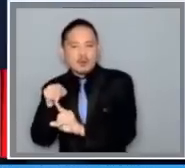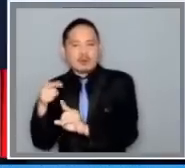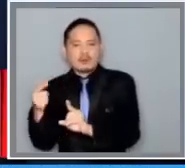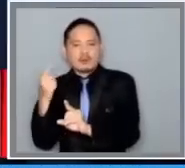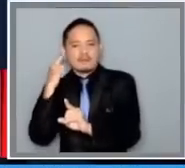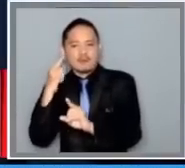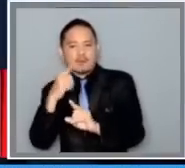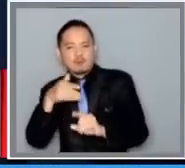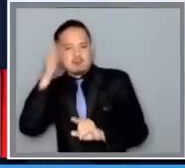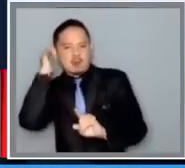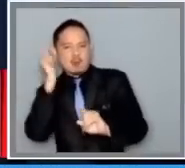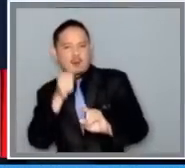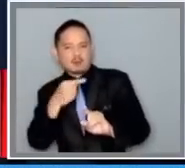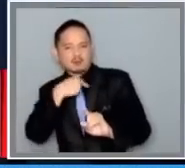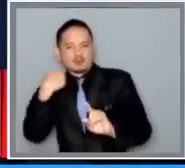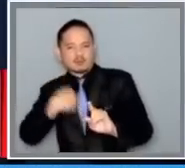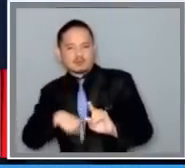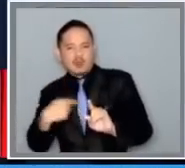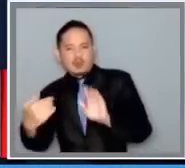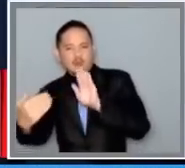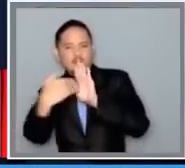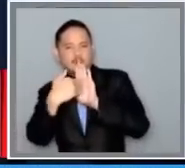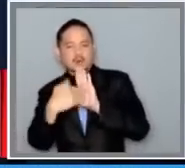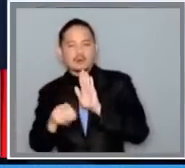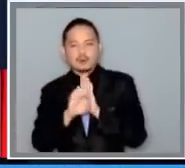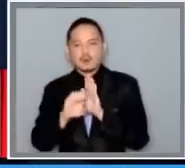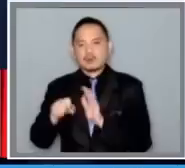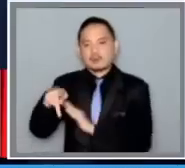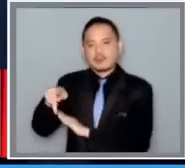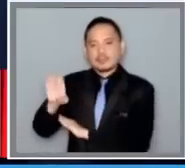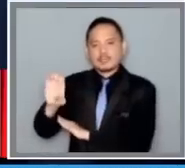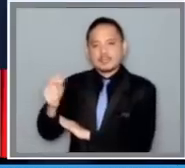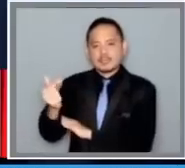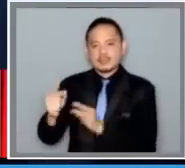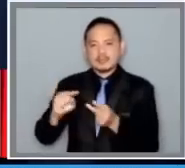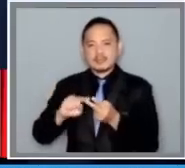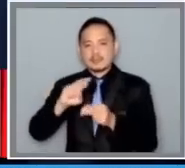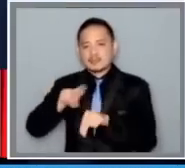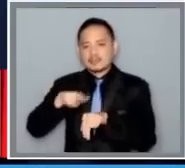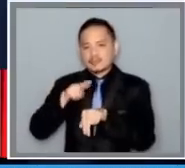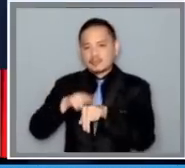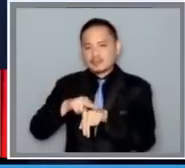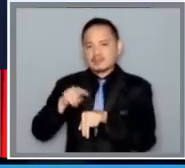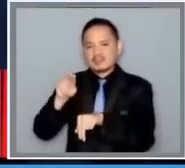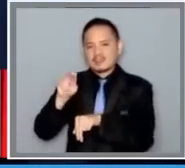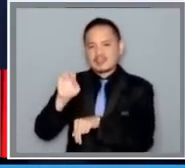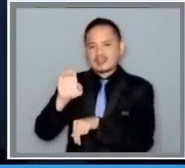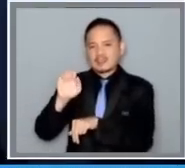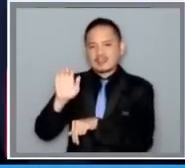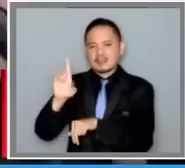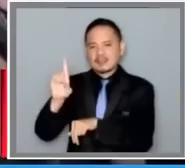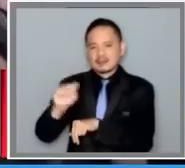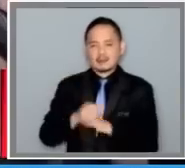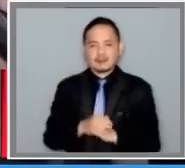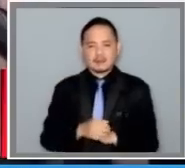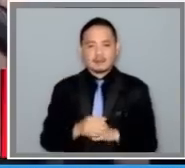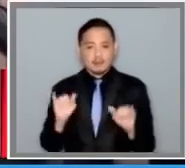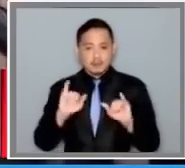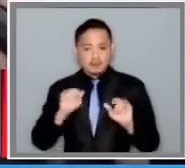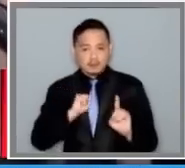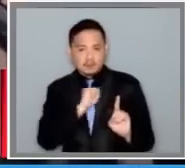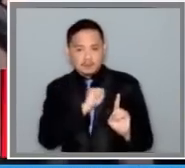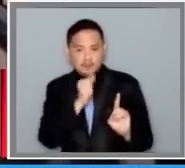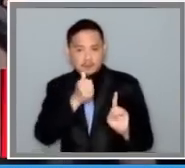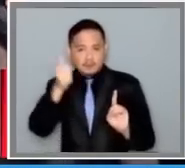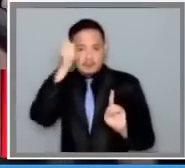Philippine Sea tulad ng Philippine Coast Guard at National Security Council. Sa Senado naman, sabi ni Senate President Juan Miguel